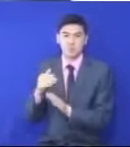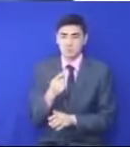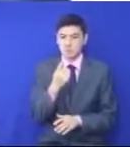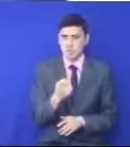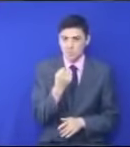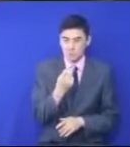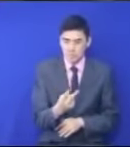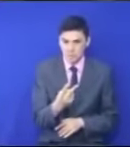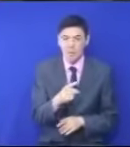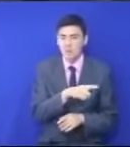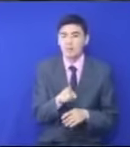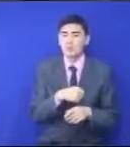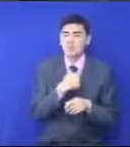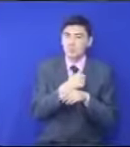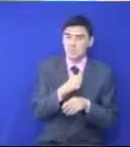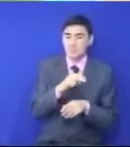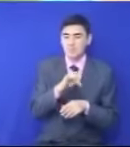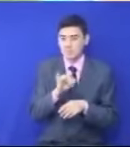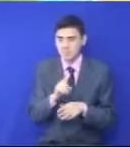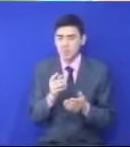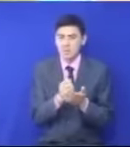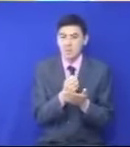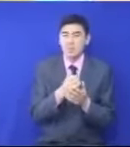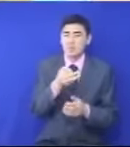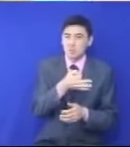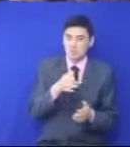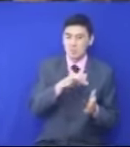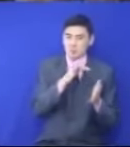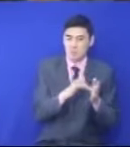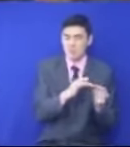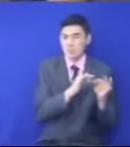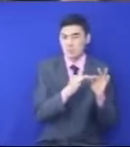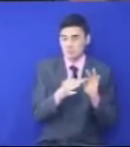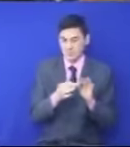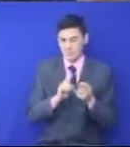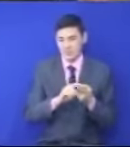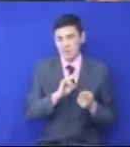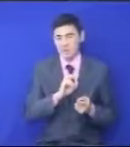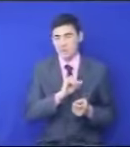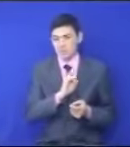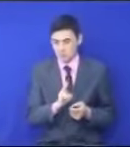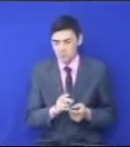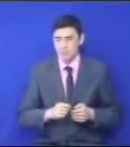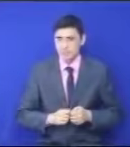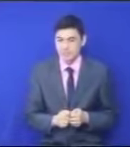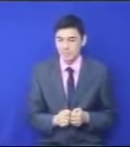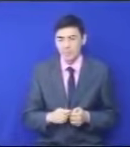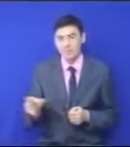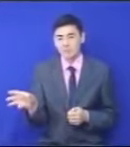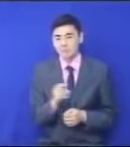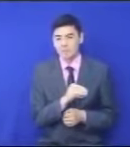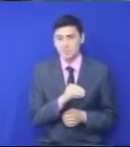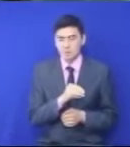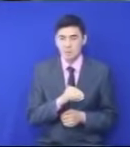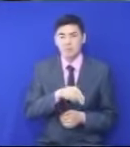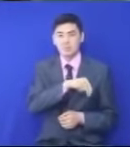102 школьника стали победителями и призерами областной и городской предметной олимпиады по основам наук. Всем им были вручены специальные